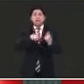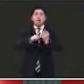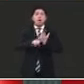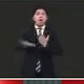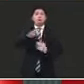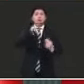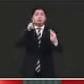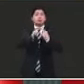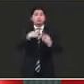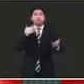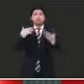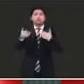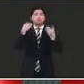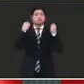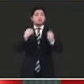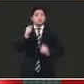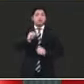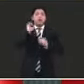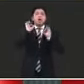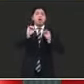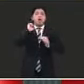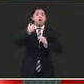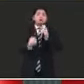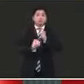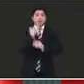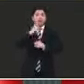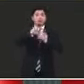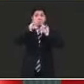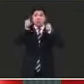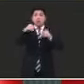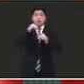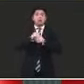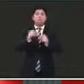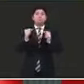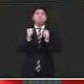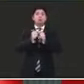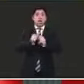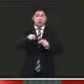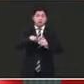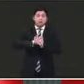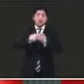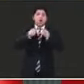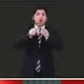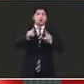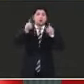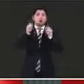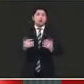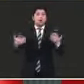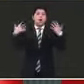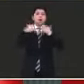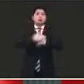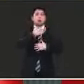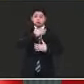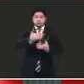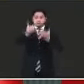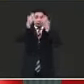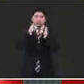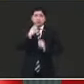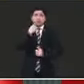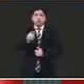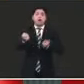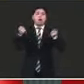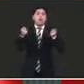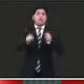imkanı bulduk her sabah dükkanını Bismillah diyerek açan akşam da Elhamdülillah diyerek